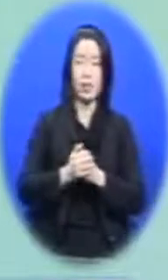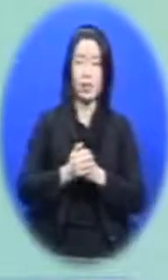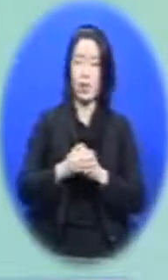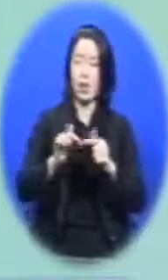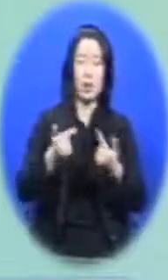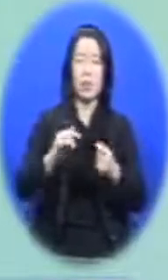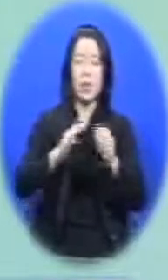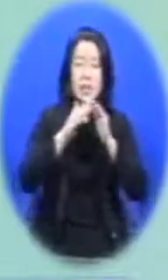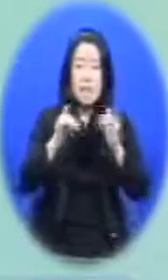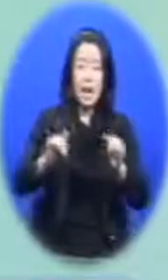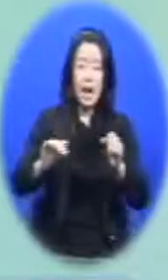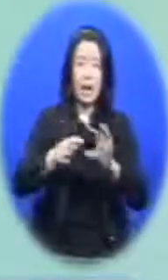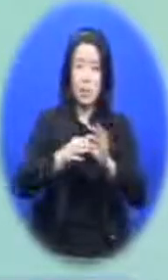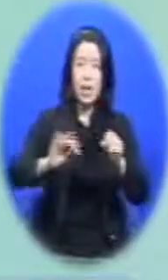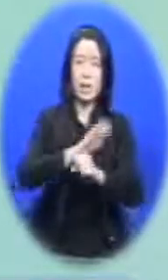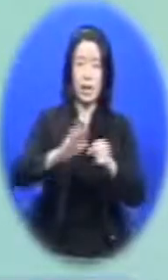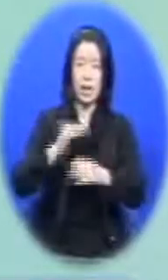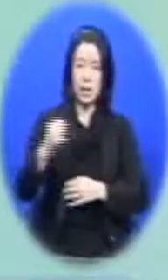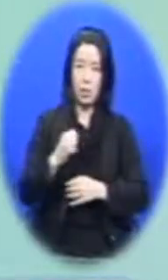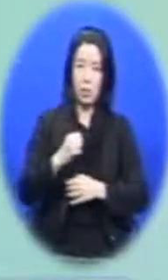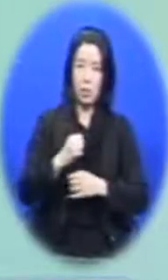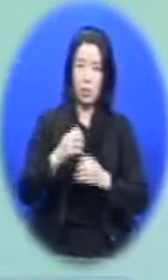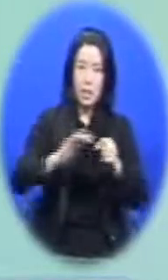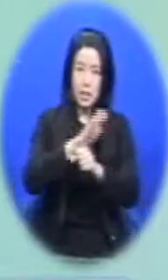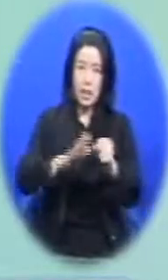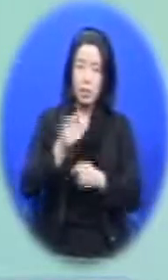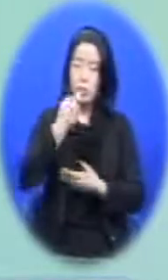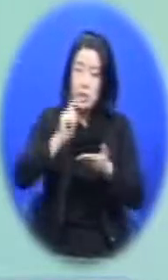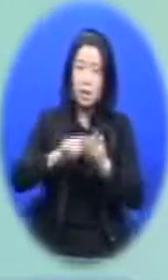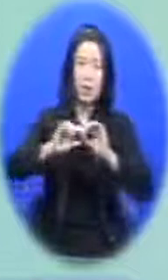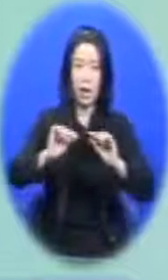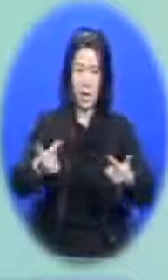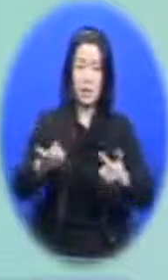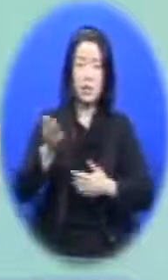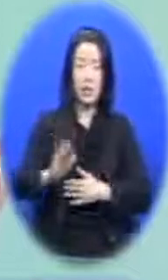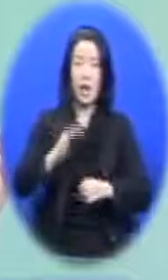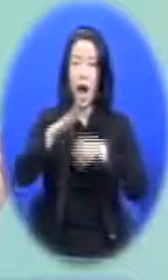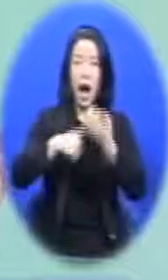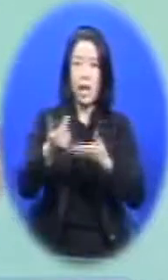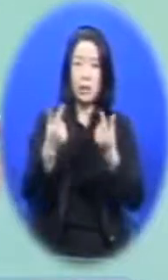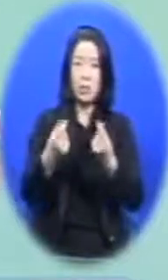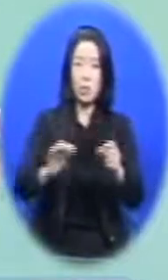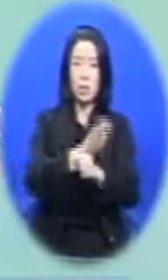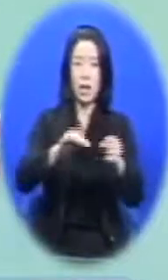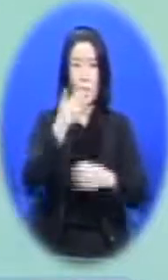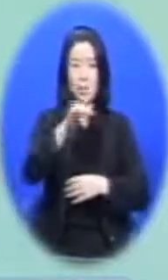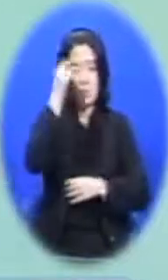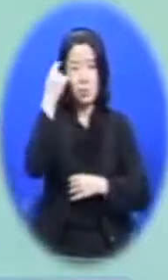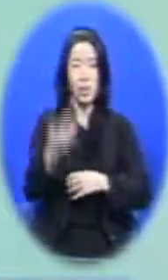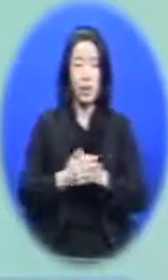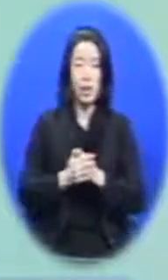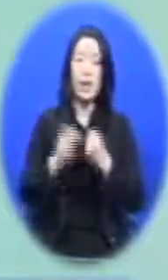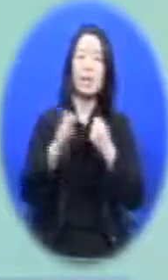아니, 사람의 사랑으로 사랑하는 것도 쉬운 일이 아닌데 하나님처럼 사랑할 수 있을까요? 그래서